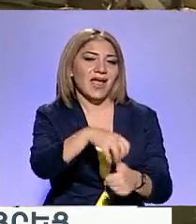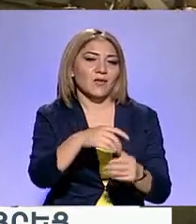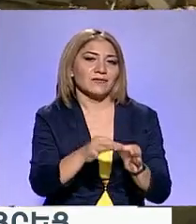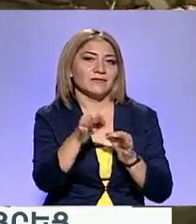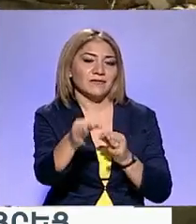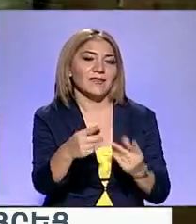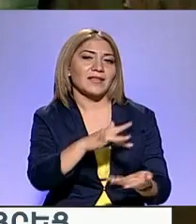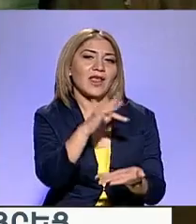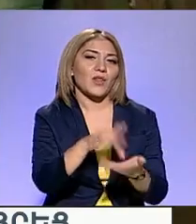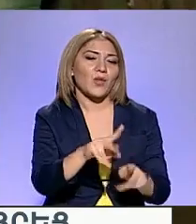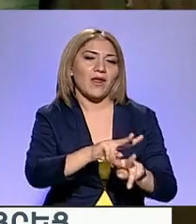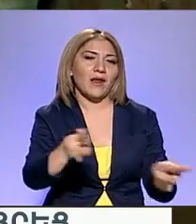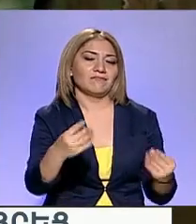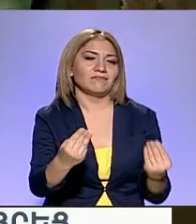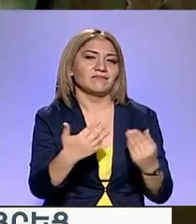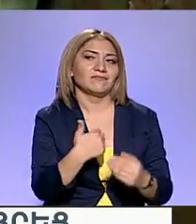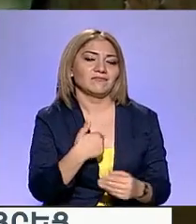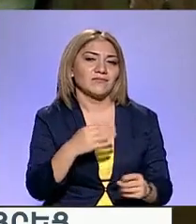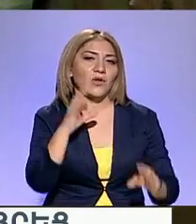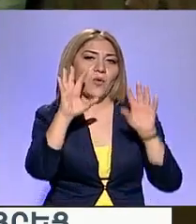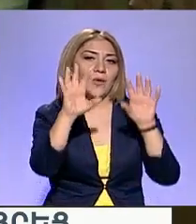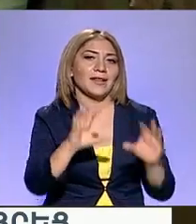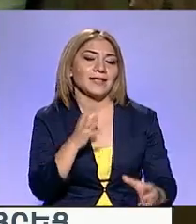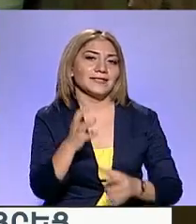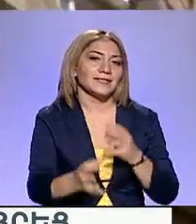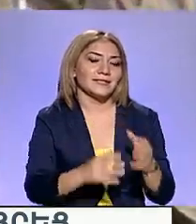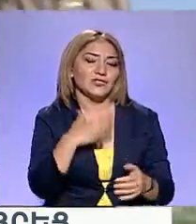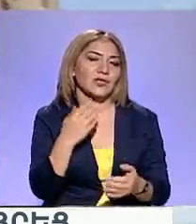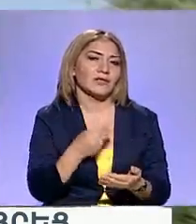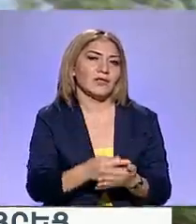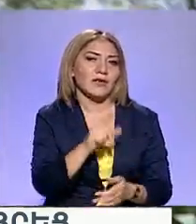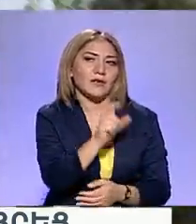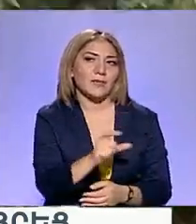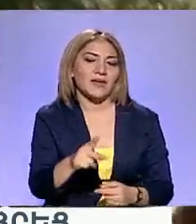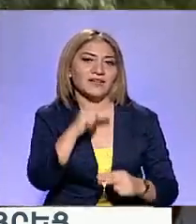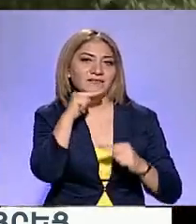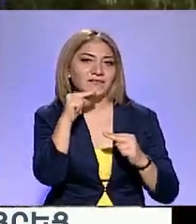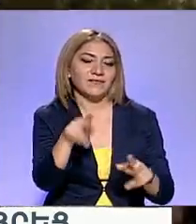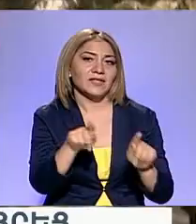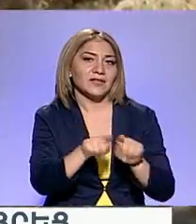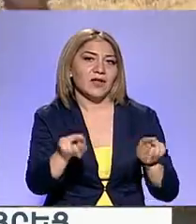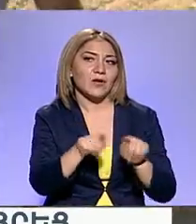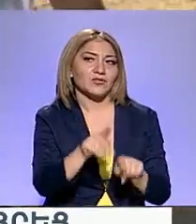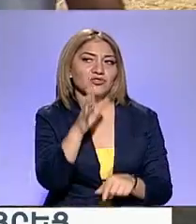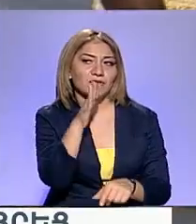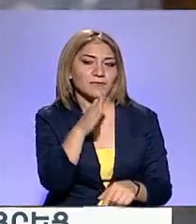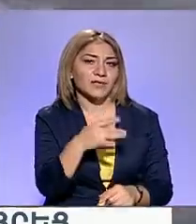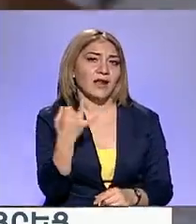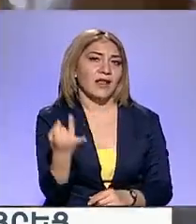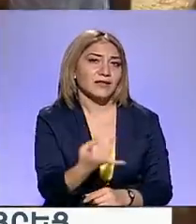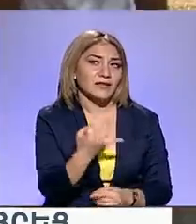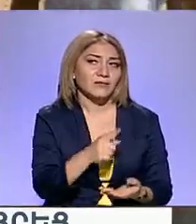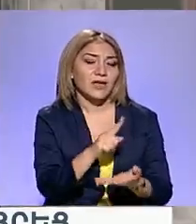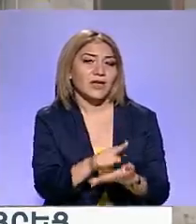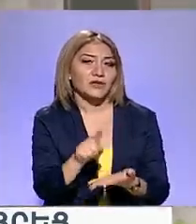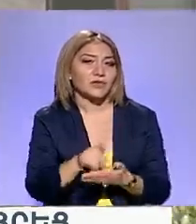քաղաքի կենտրոնը։ Օրինաց երկրում բարձր են գնահատում այն վերաբերմունքը, որ մարդիկ դրսևորում են այս քարոզարշավի նկատմամբ, հետաքրքրվում